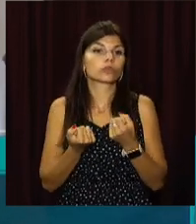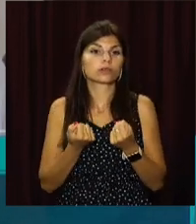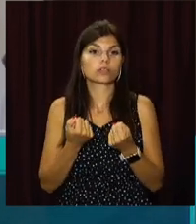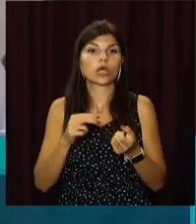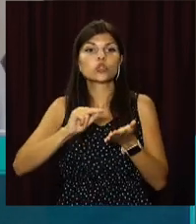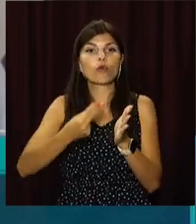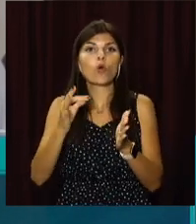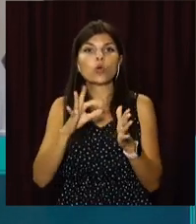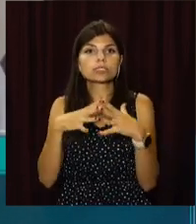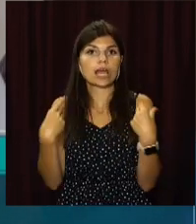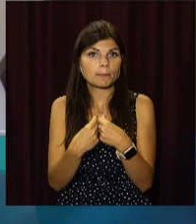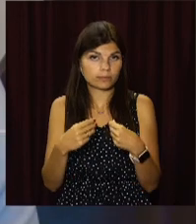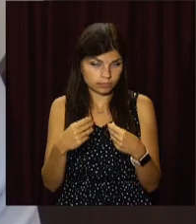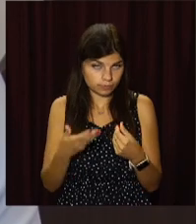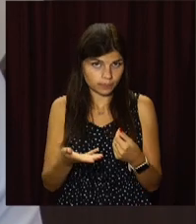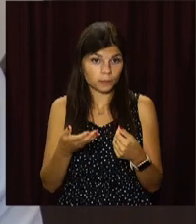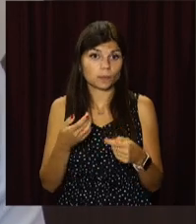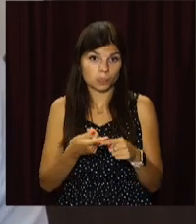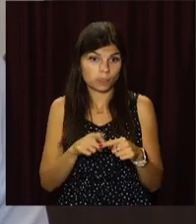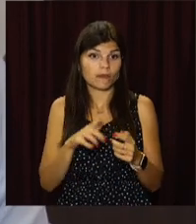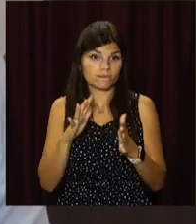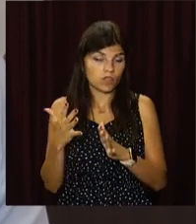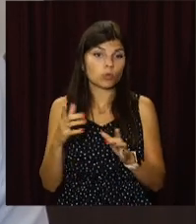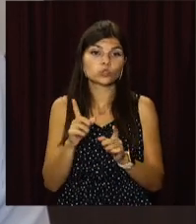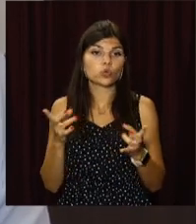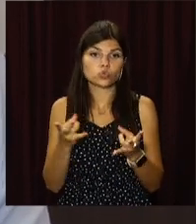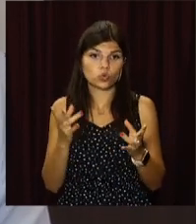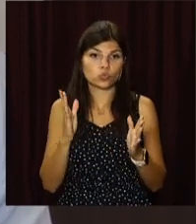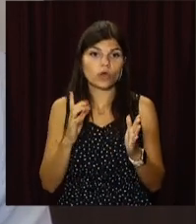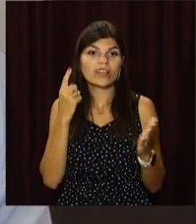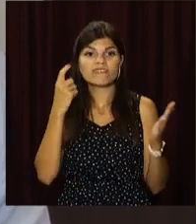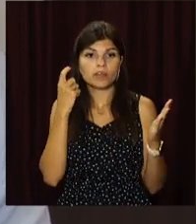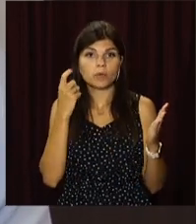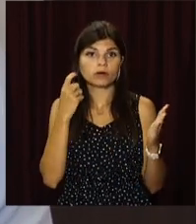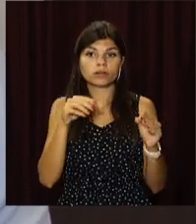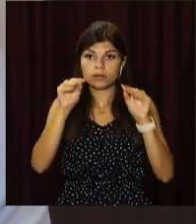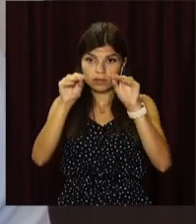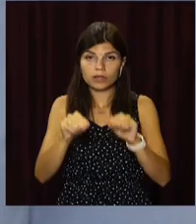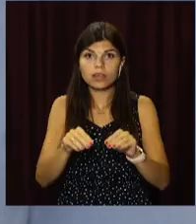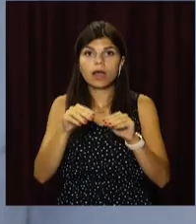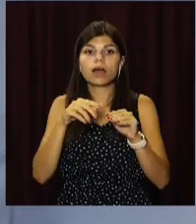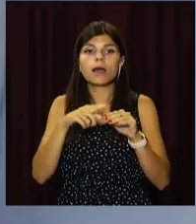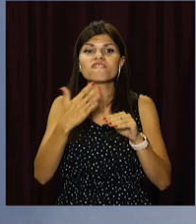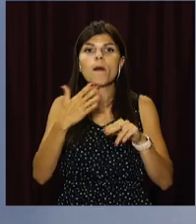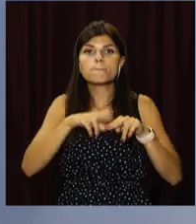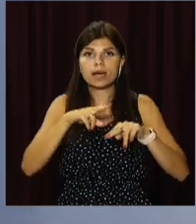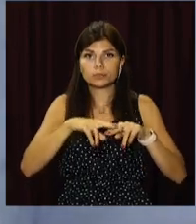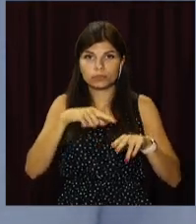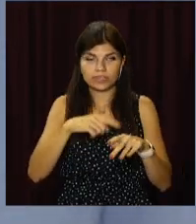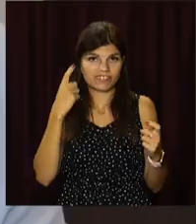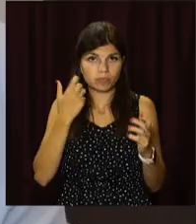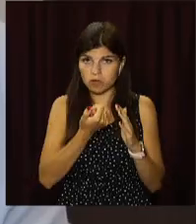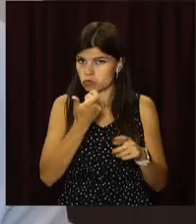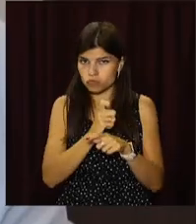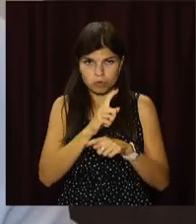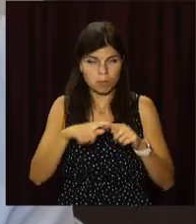наприклад, довідки про склад сім'ї. В цьому випадку необхідно вводити до інформаційної системи дані паспорта. Це дуже зручно та швидко, тому